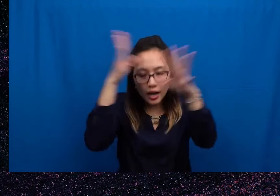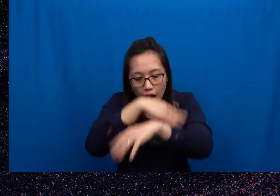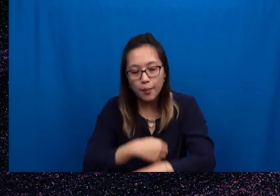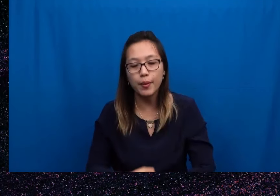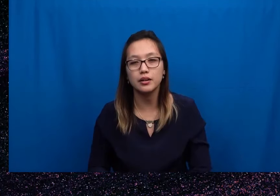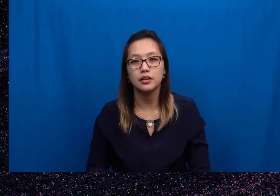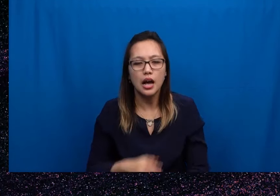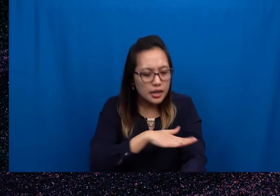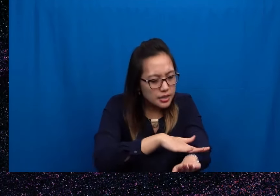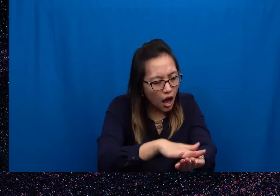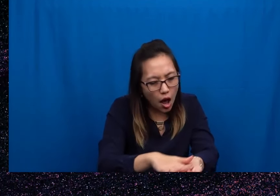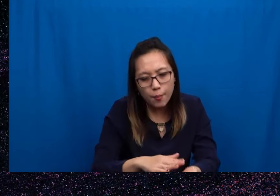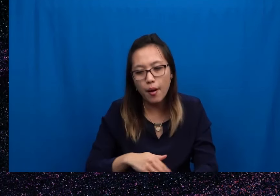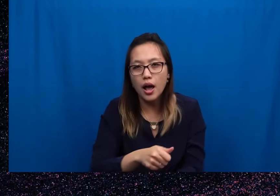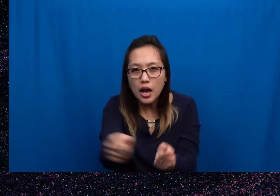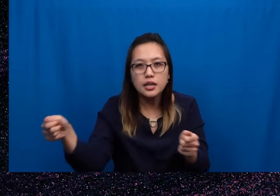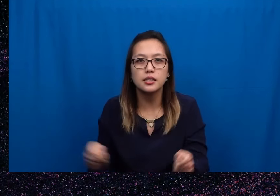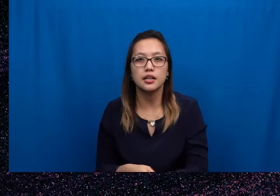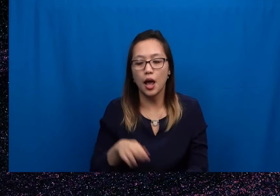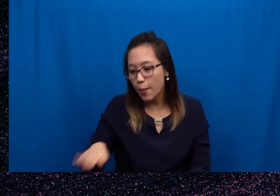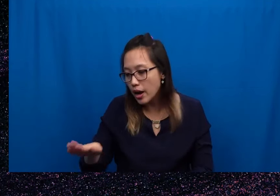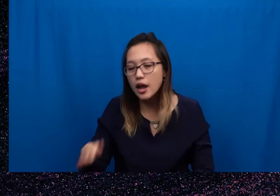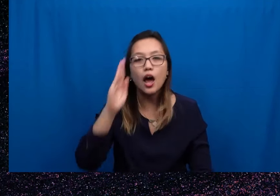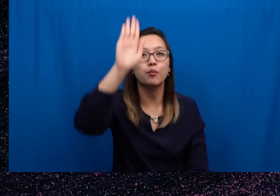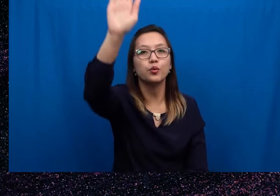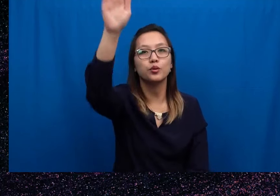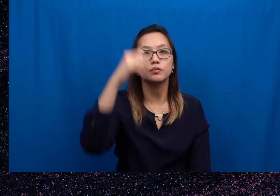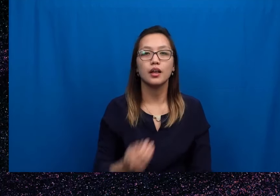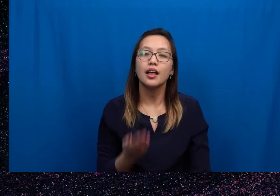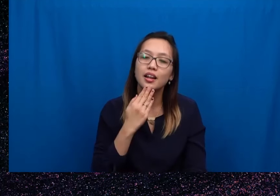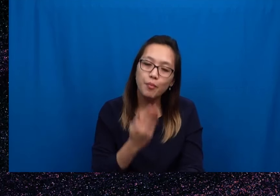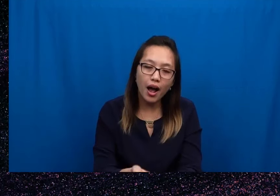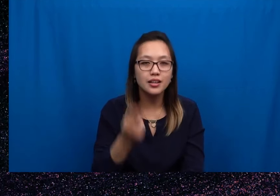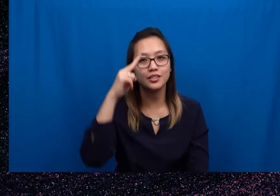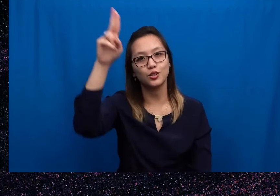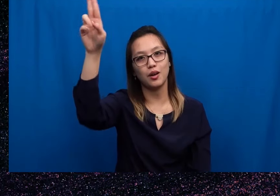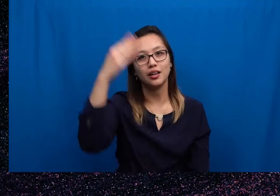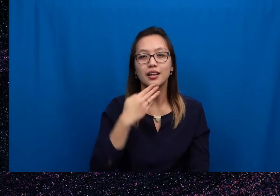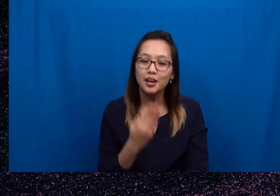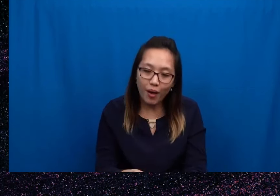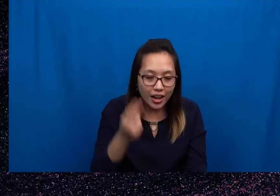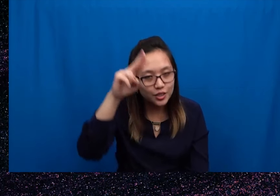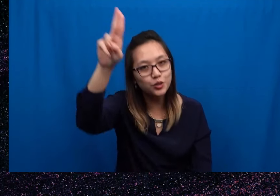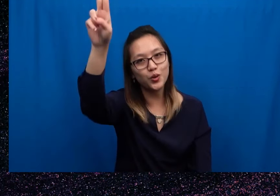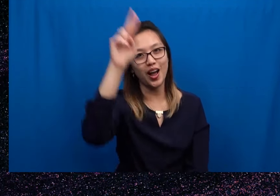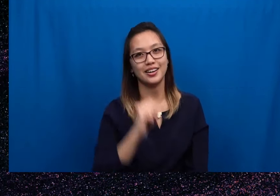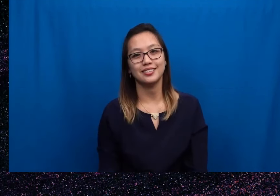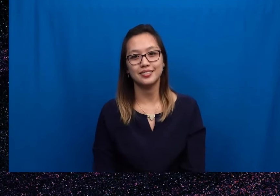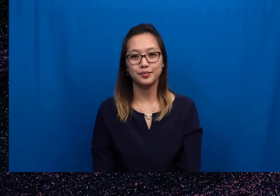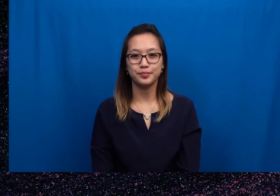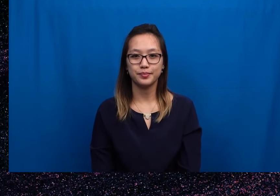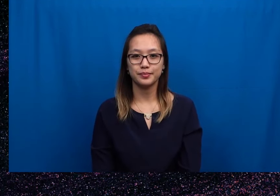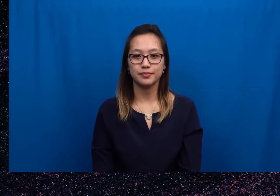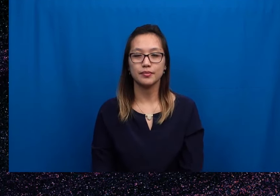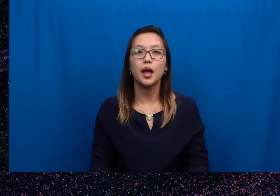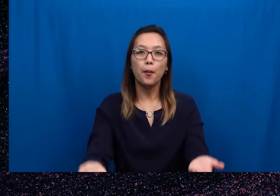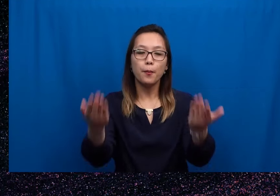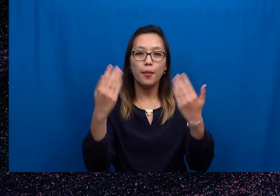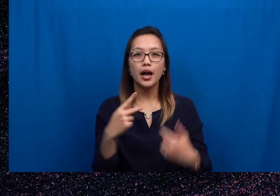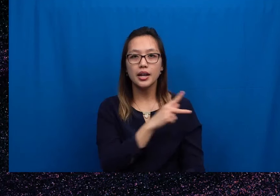anak-anak-Mu. Terima kasih Tuhan. Terima kasih Tuhan. Terima kasih Tuhan. Mari